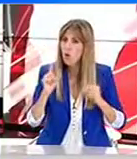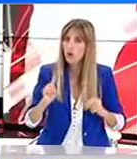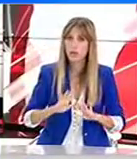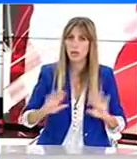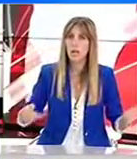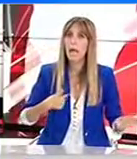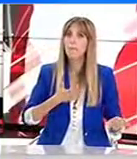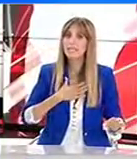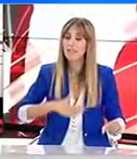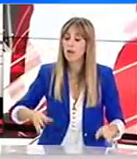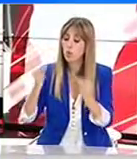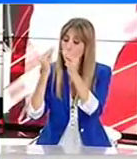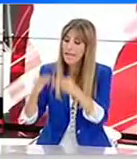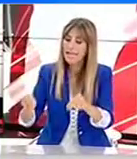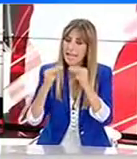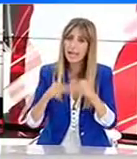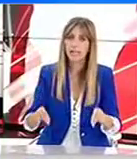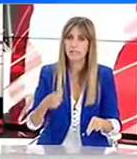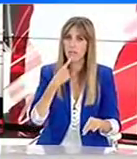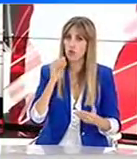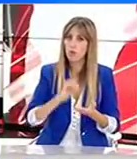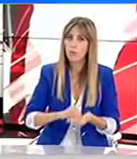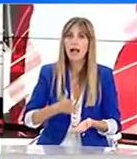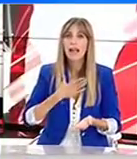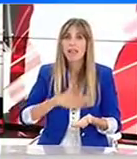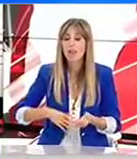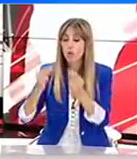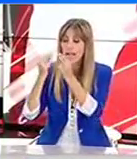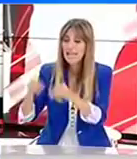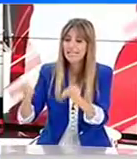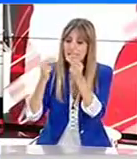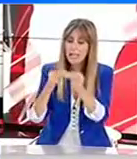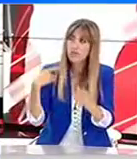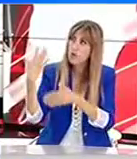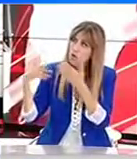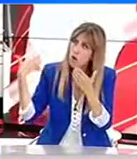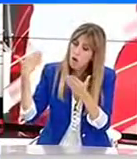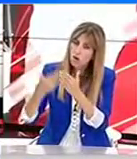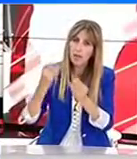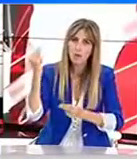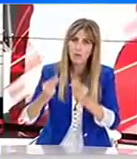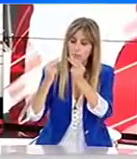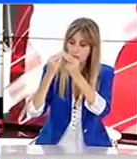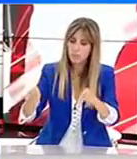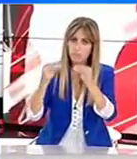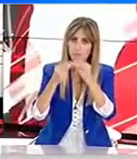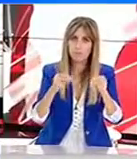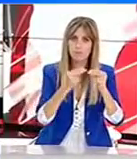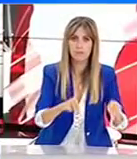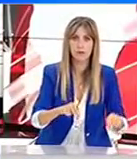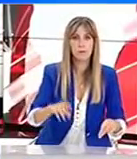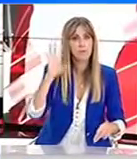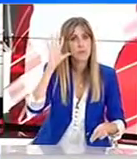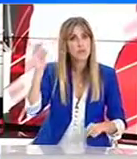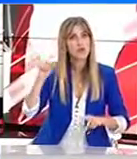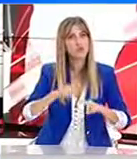μια χώρα με ισχυρό και αυξημένο πρόσημο γεωπολιτικό στην περιοχή, ως η χώρα ηγέτιδα